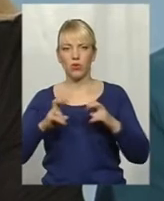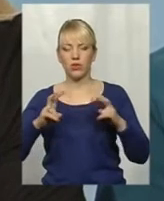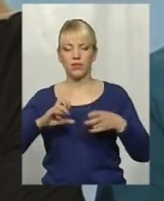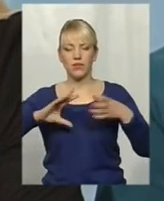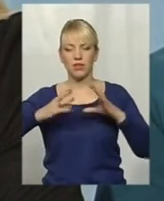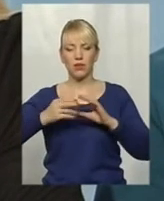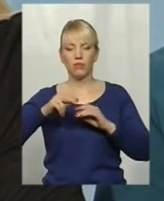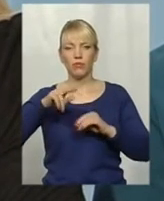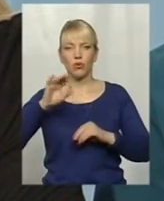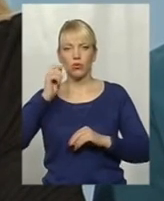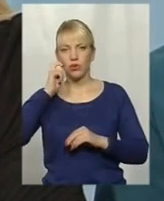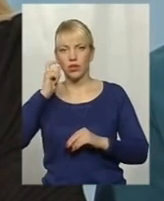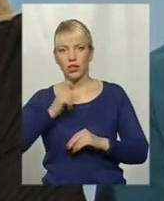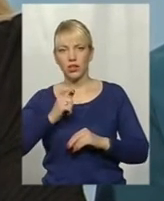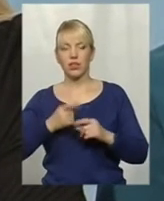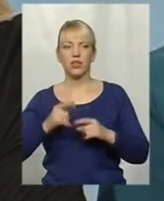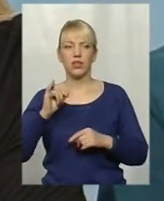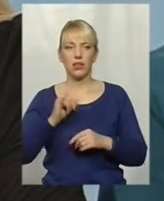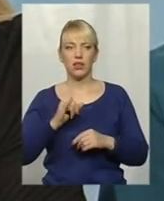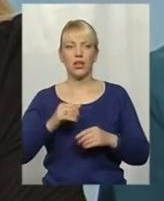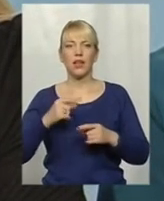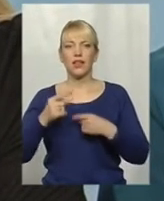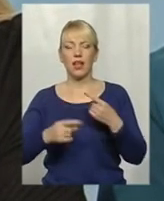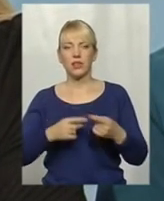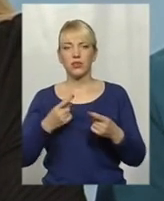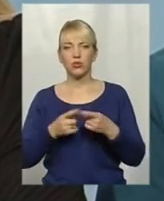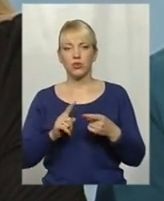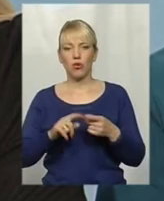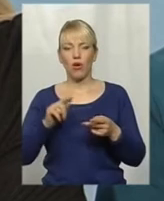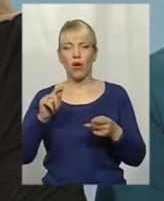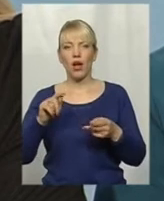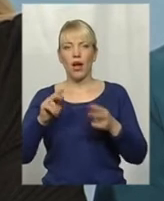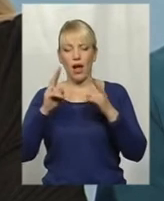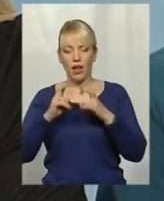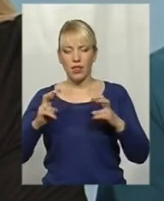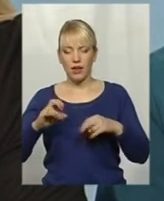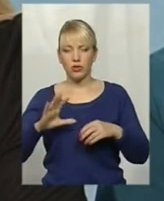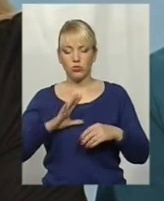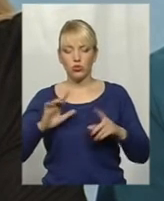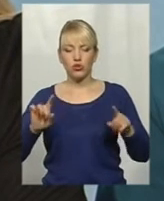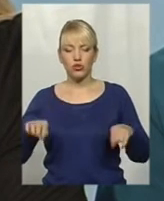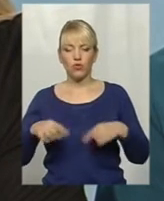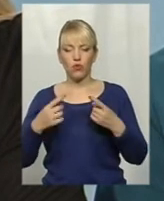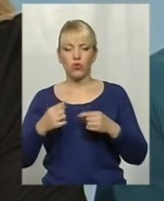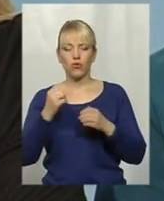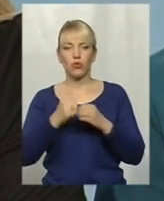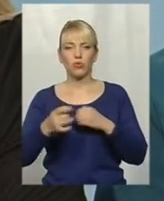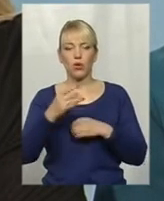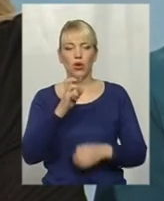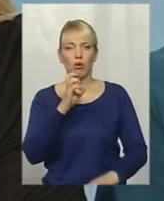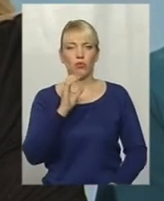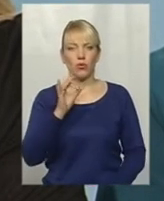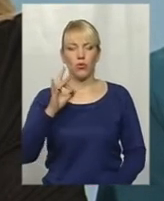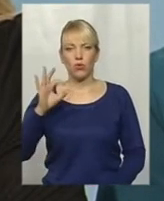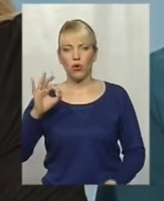цілому по Україні, і наслідком цього аналізу стало створення в кожному районі бюро правової допомоги